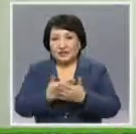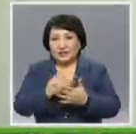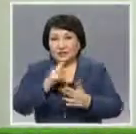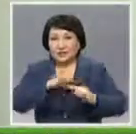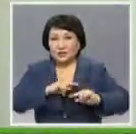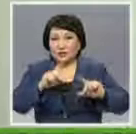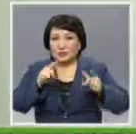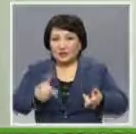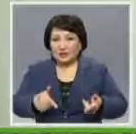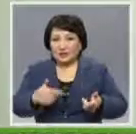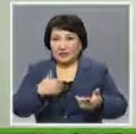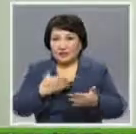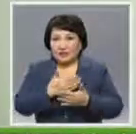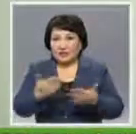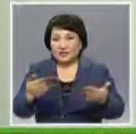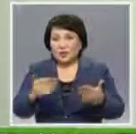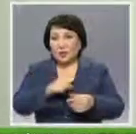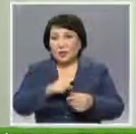біз